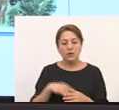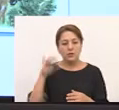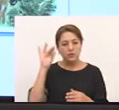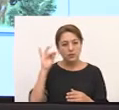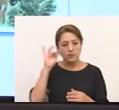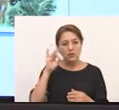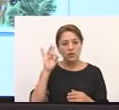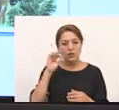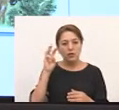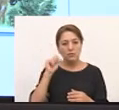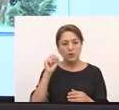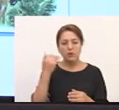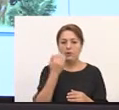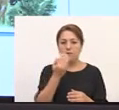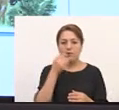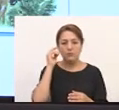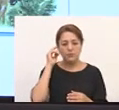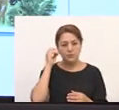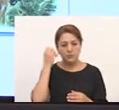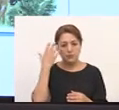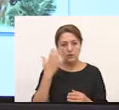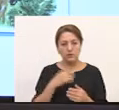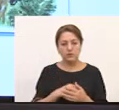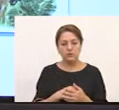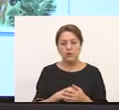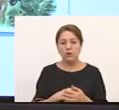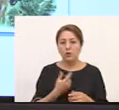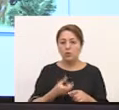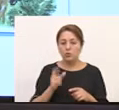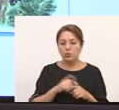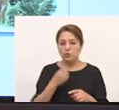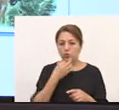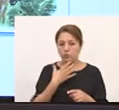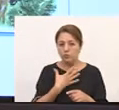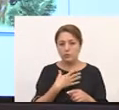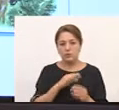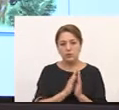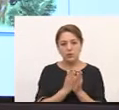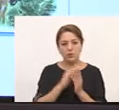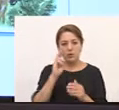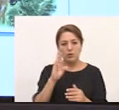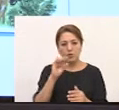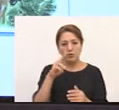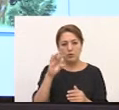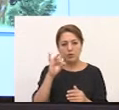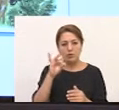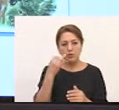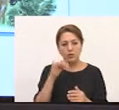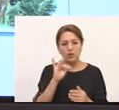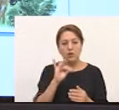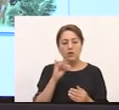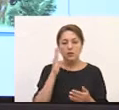Исторический роман вам знаком. Вы очень любите книги Абдулы Кадырии, но есть те, кто